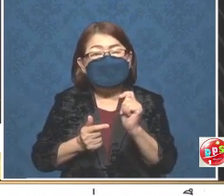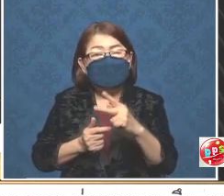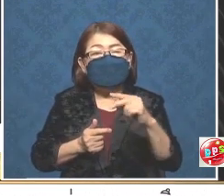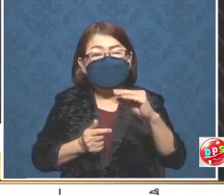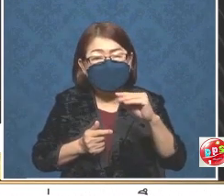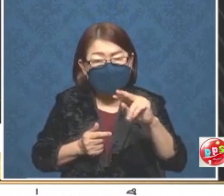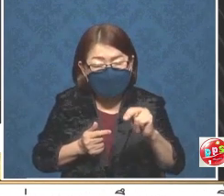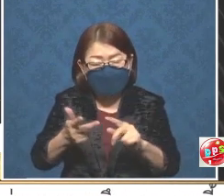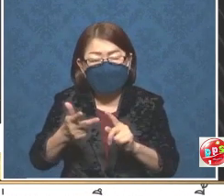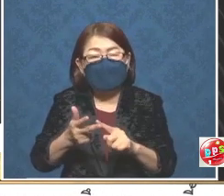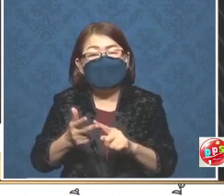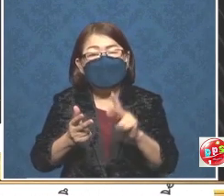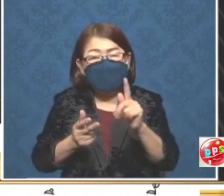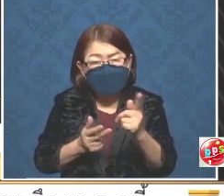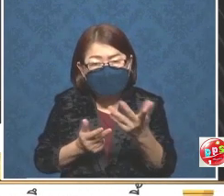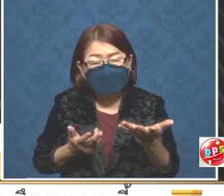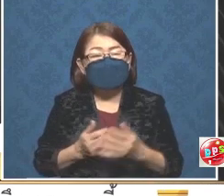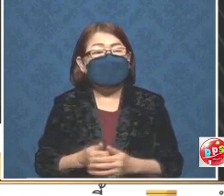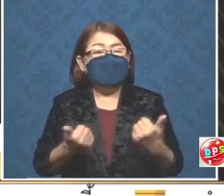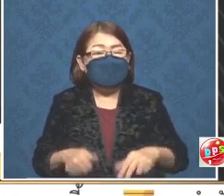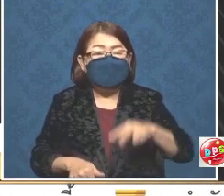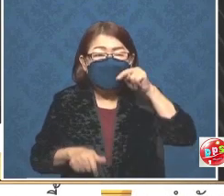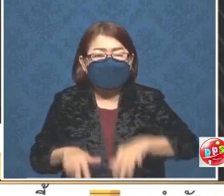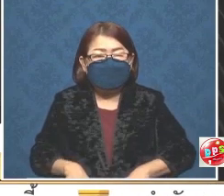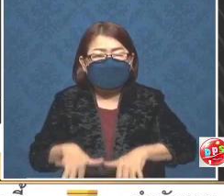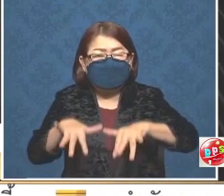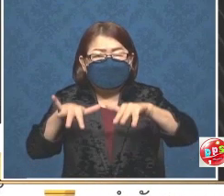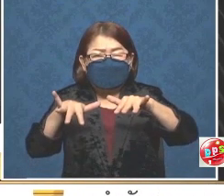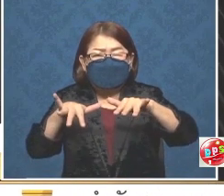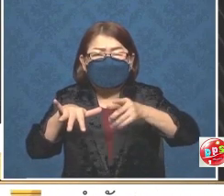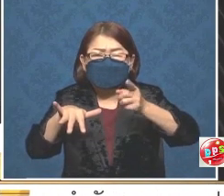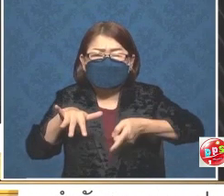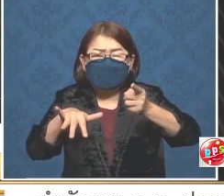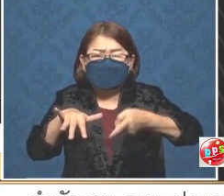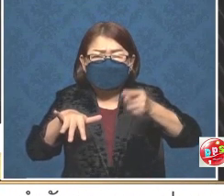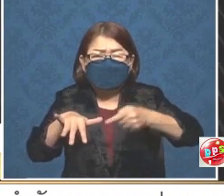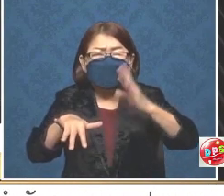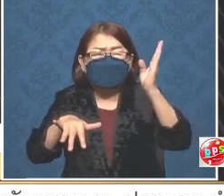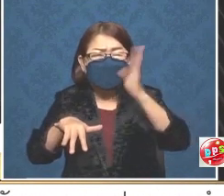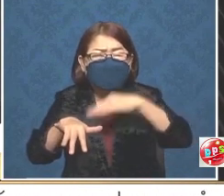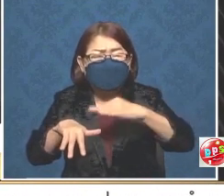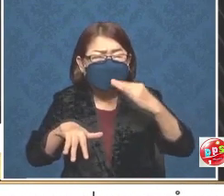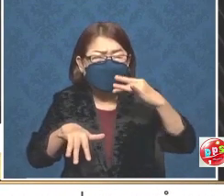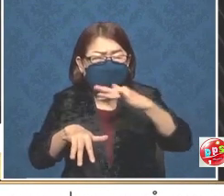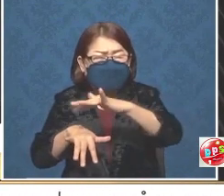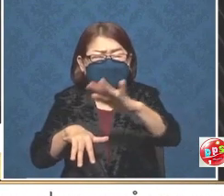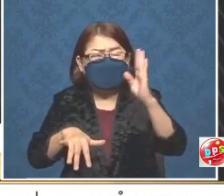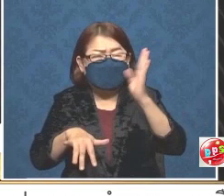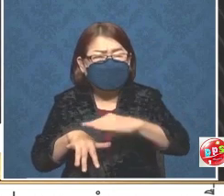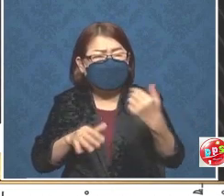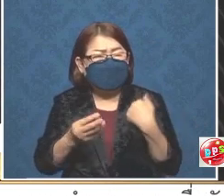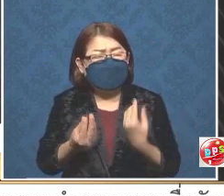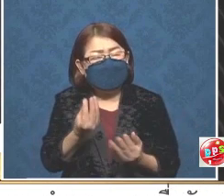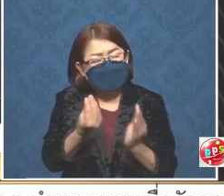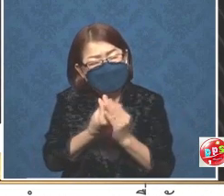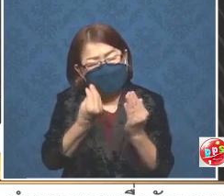ii น้ำ Euraloneenegals neat is you gave usicornsทการเกษตรลมต